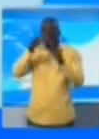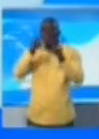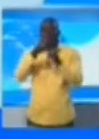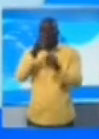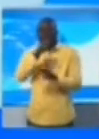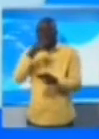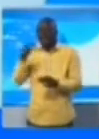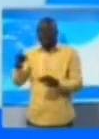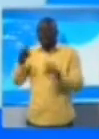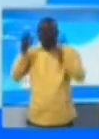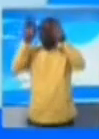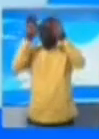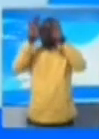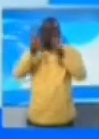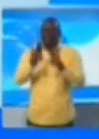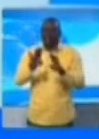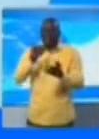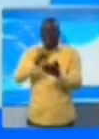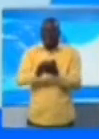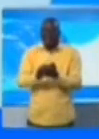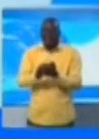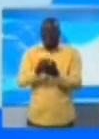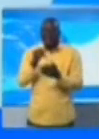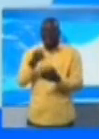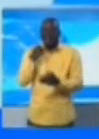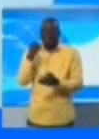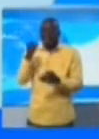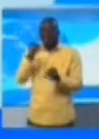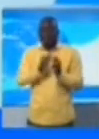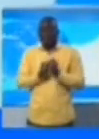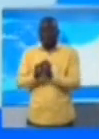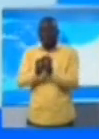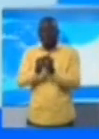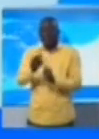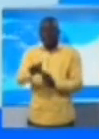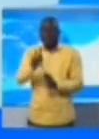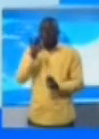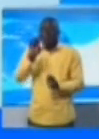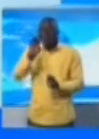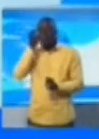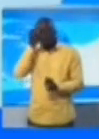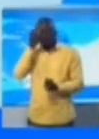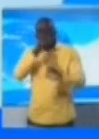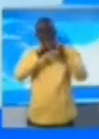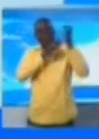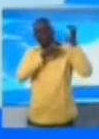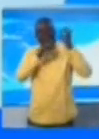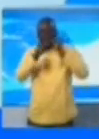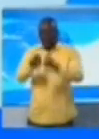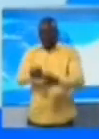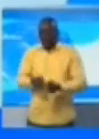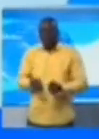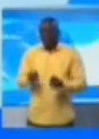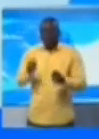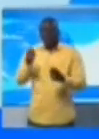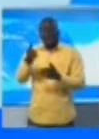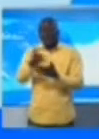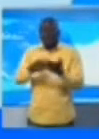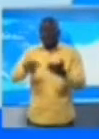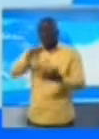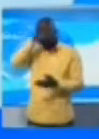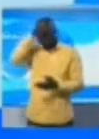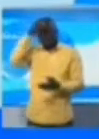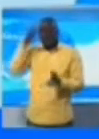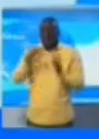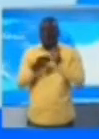Faso côté pluviométrie. C'est une bonne impression d'ensemble qui se dégage. Le ministre en charge de l'agriculture parcourt quelques champs modèles.